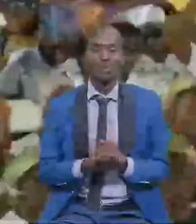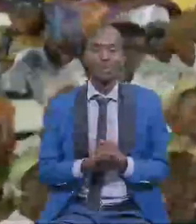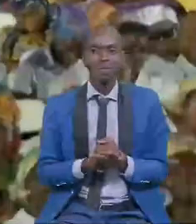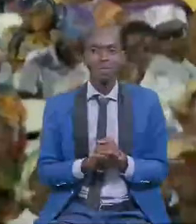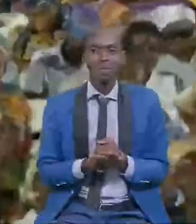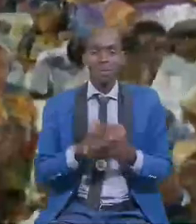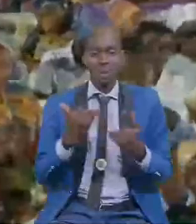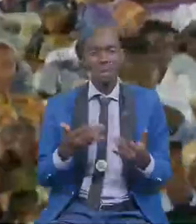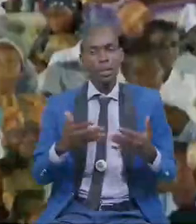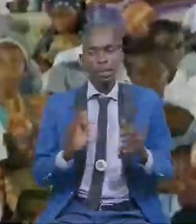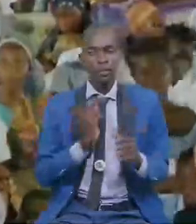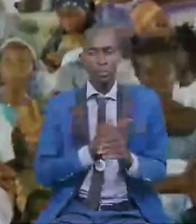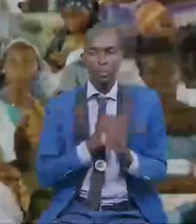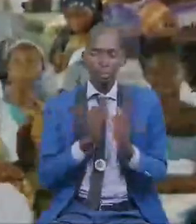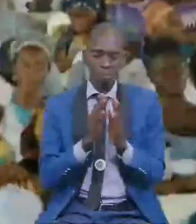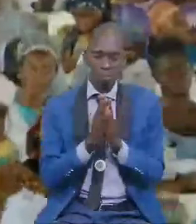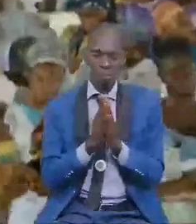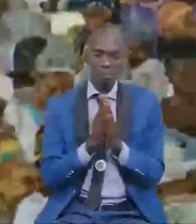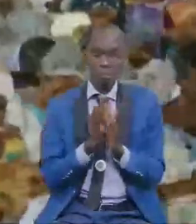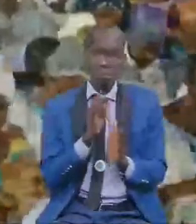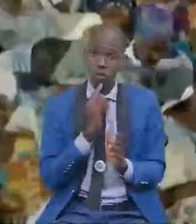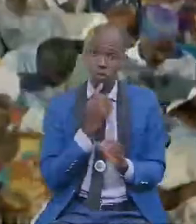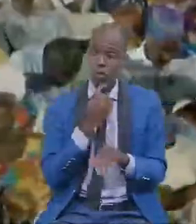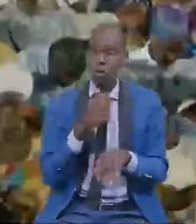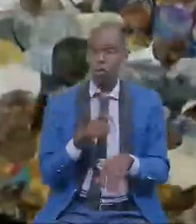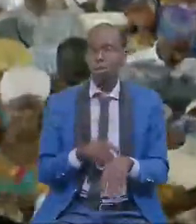La tête baissée, les yeux fermés.